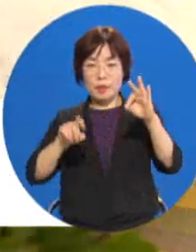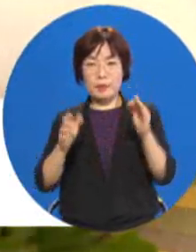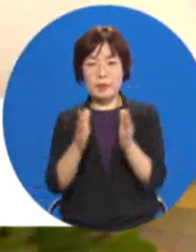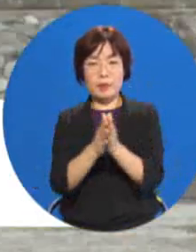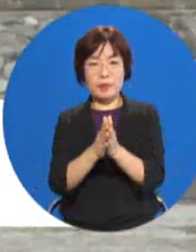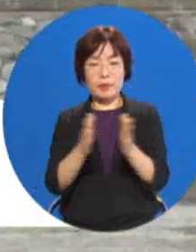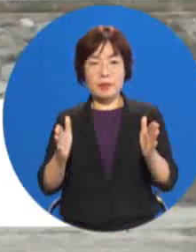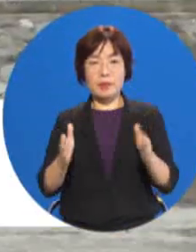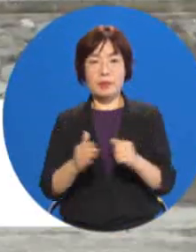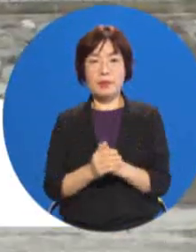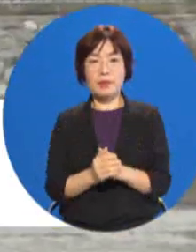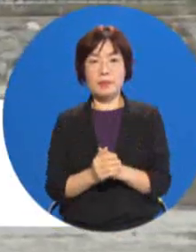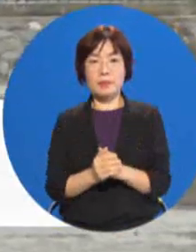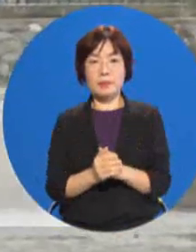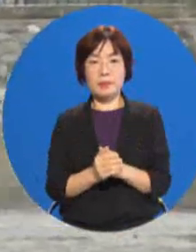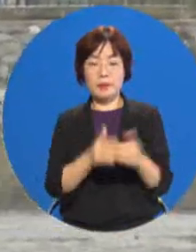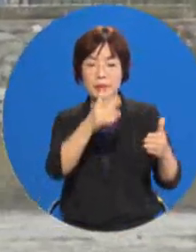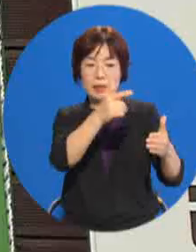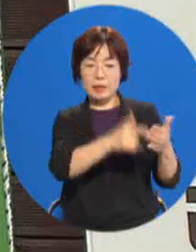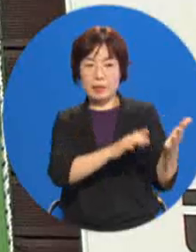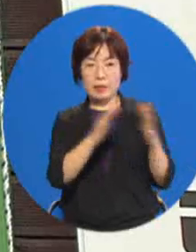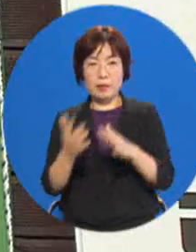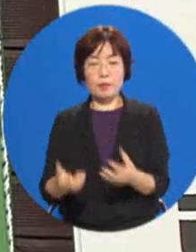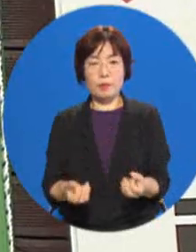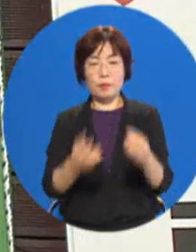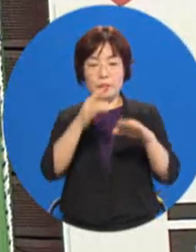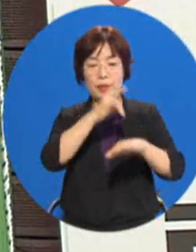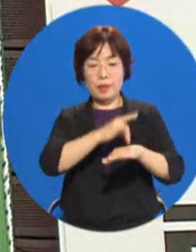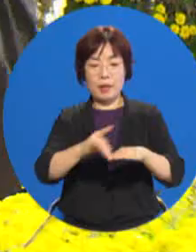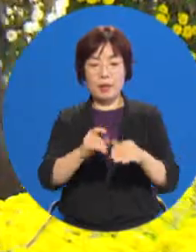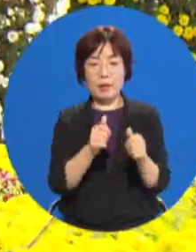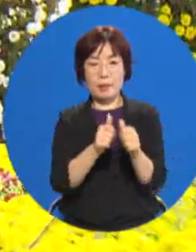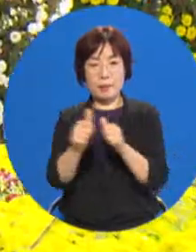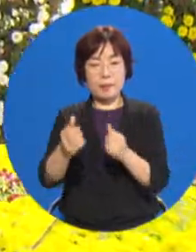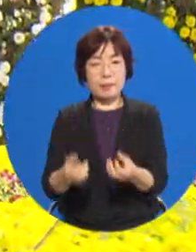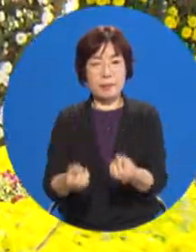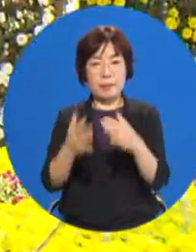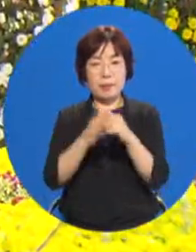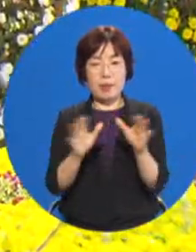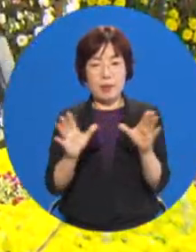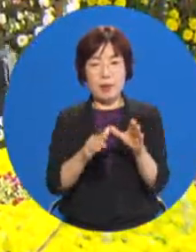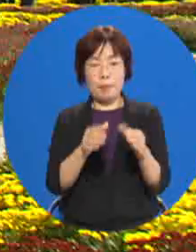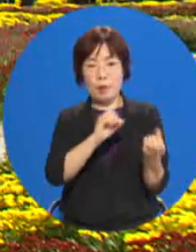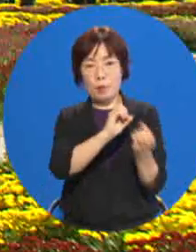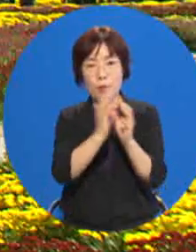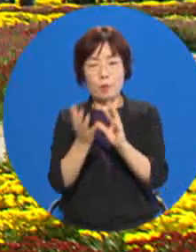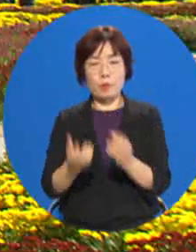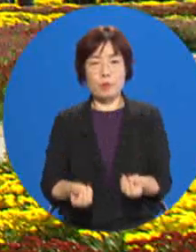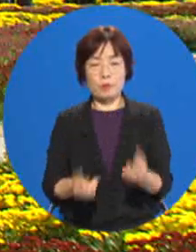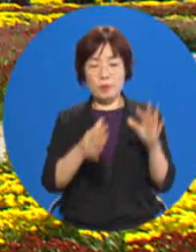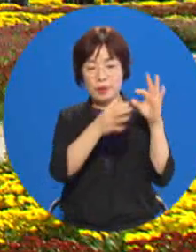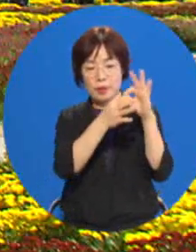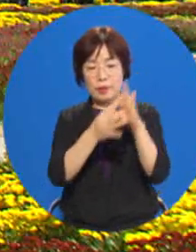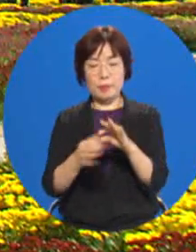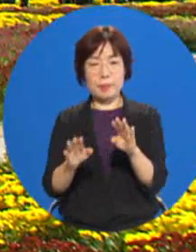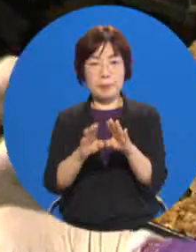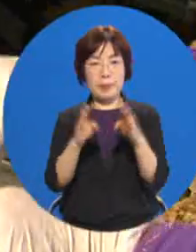것을 비롯해 강진 갈대축제, 해남 미남축제, 함평 국향대전 등이 줄지어